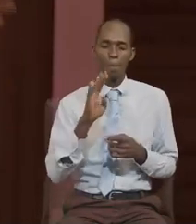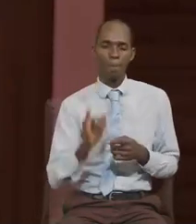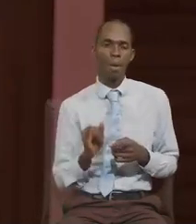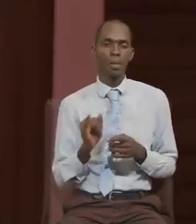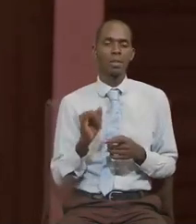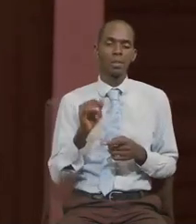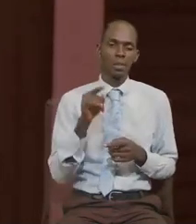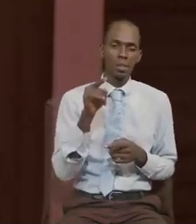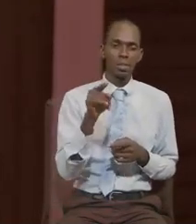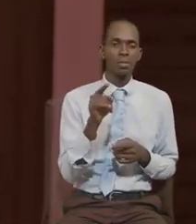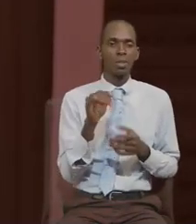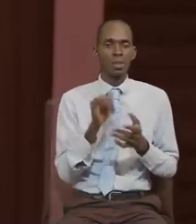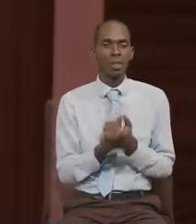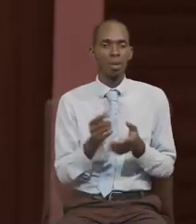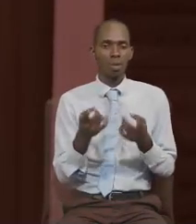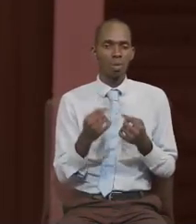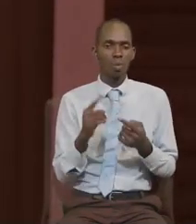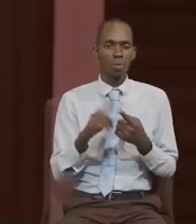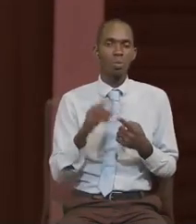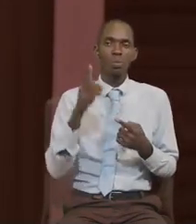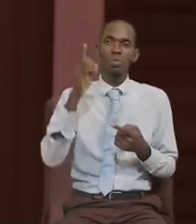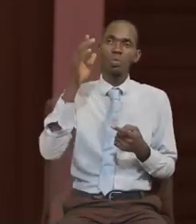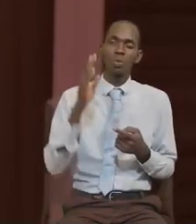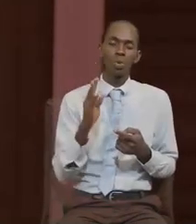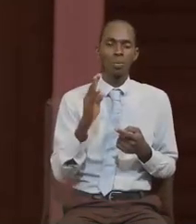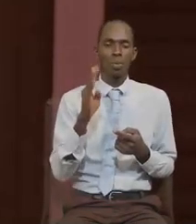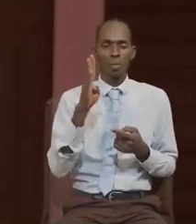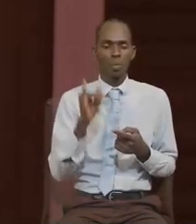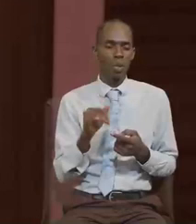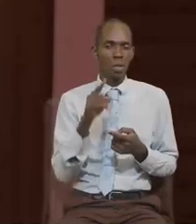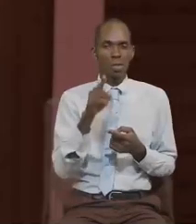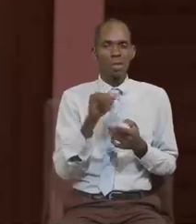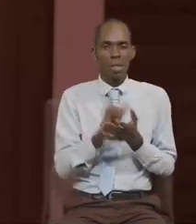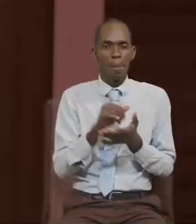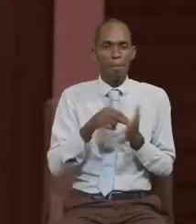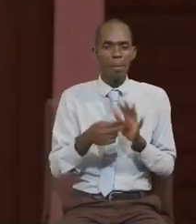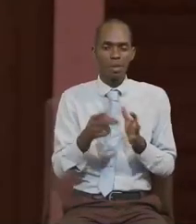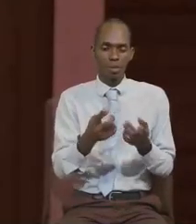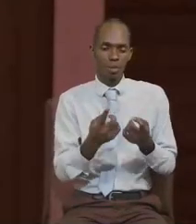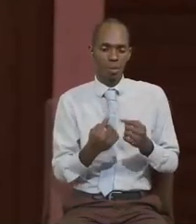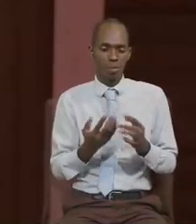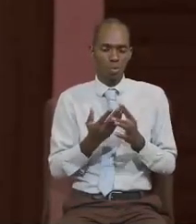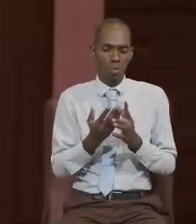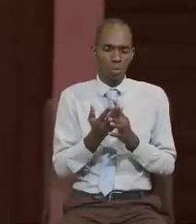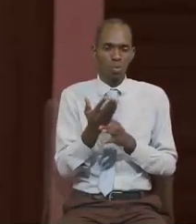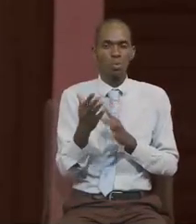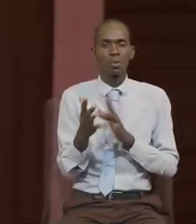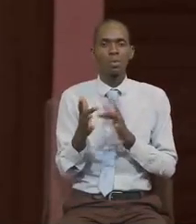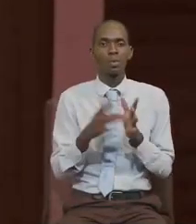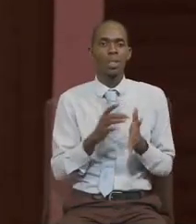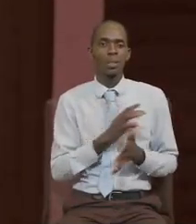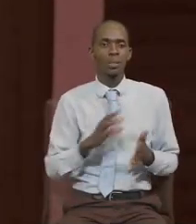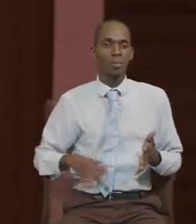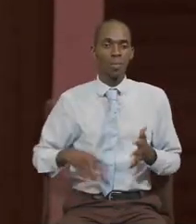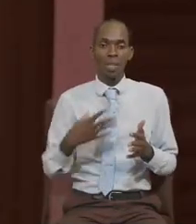qui s'approchent de Dieu par lui. C'est-à-dire que tu viens à travers Jésus-Christ. Et comme tu